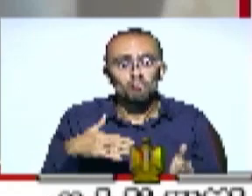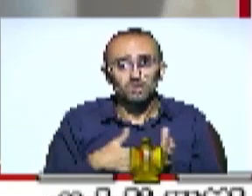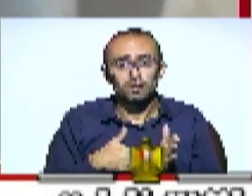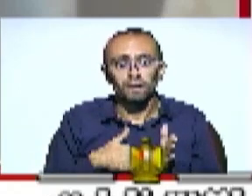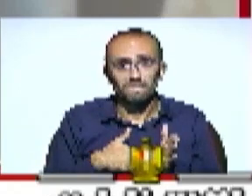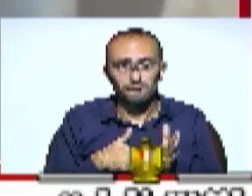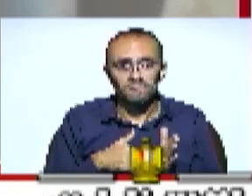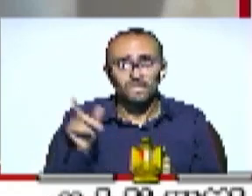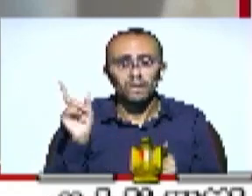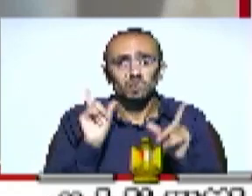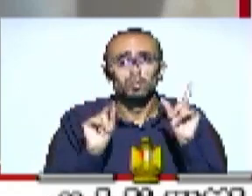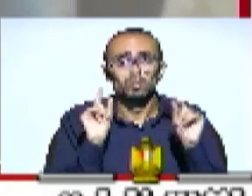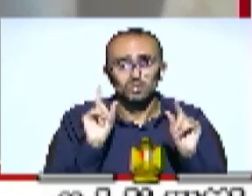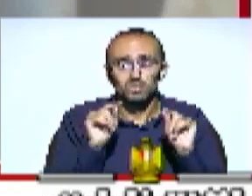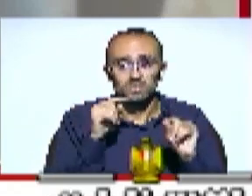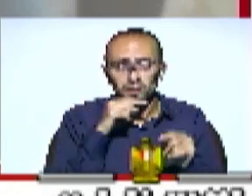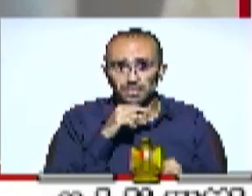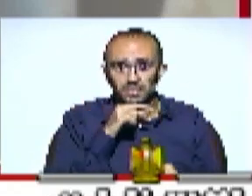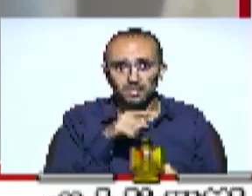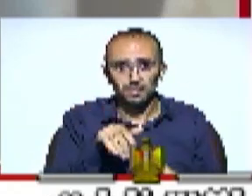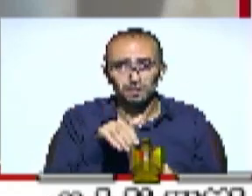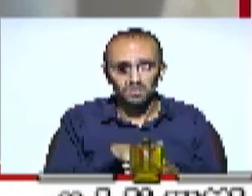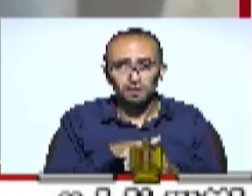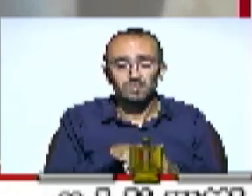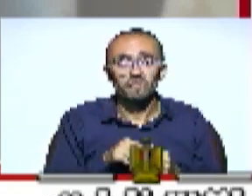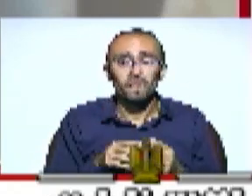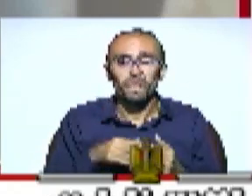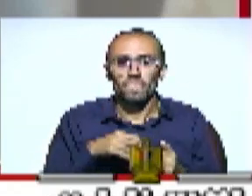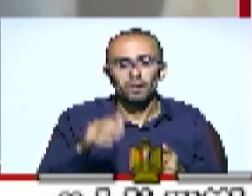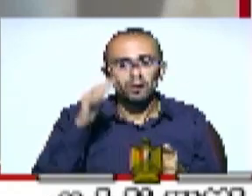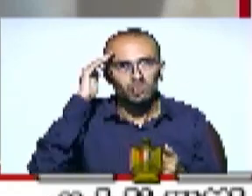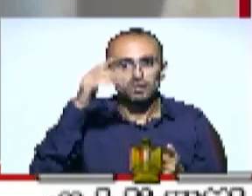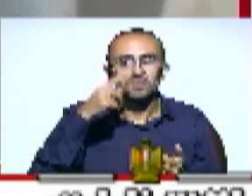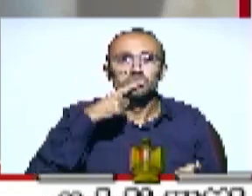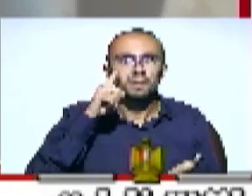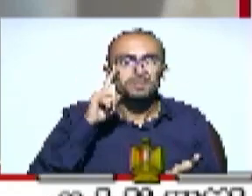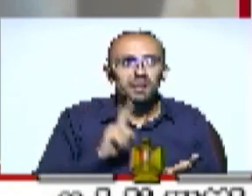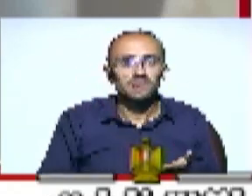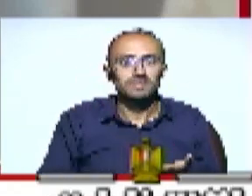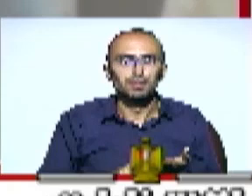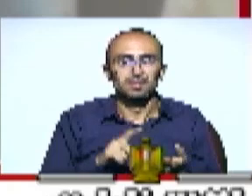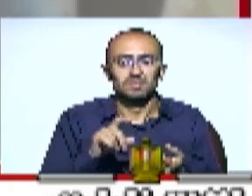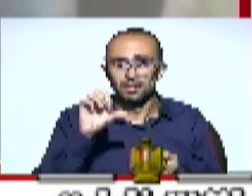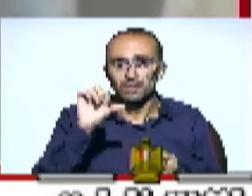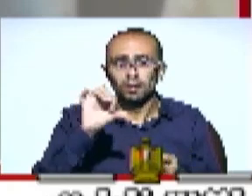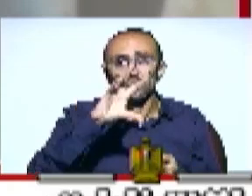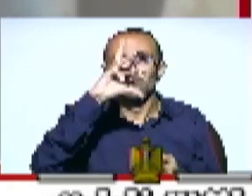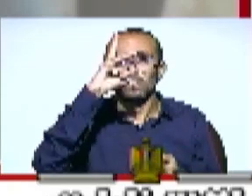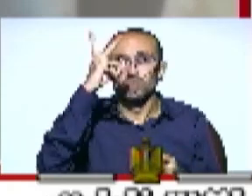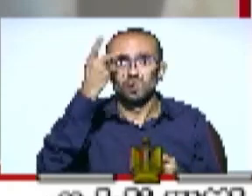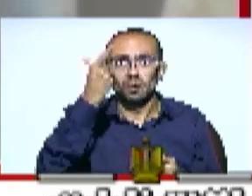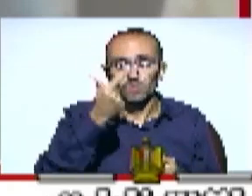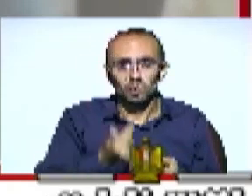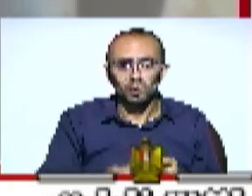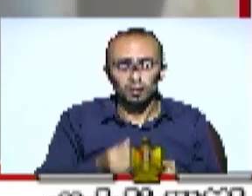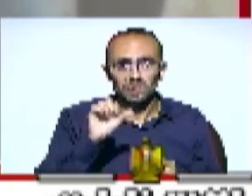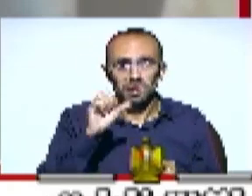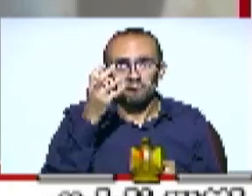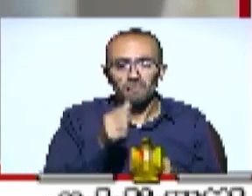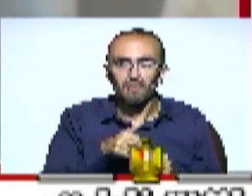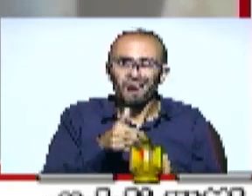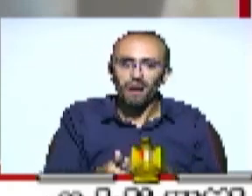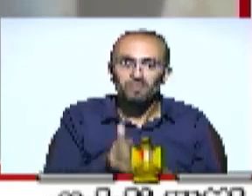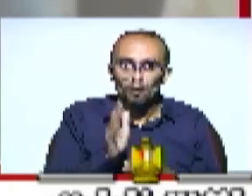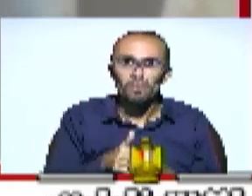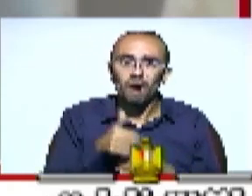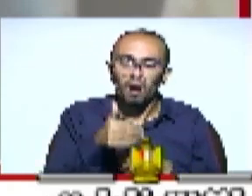من الدولة ان هم يساعدوا في العملية الانتخابية، احنا بقول لهم شكرا. لحقيقة الناس بتبقى قاعدة من 9 الصبح ويمكن اكتر من 9